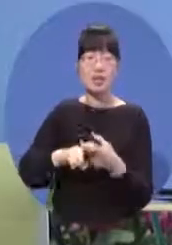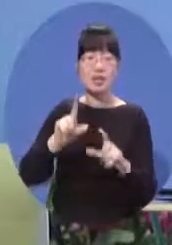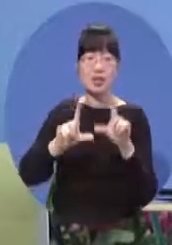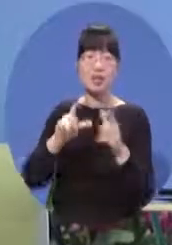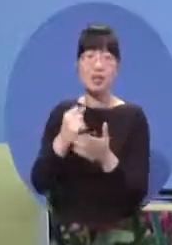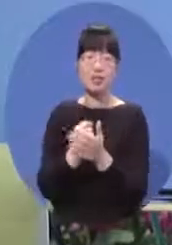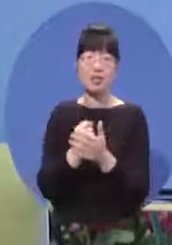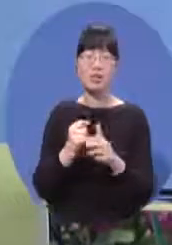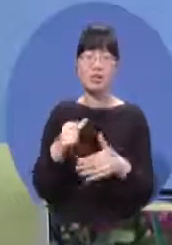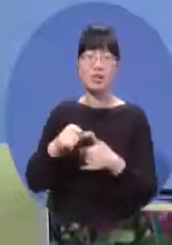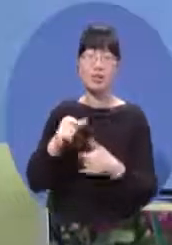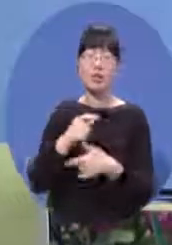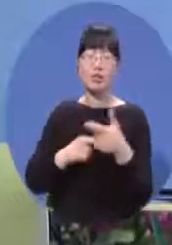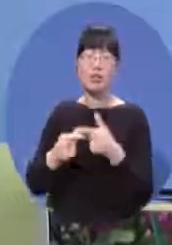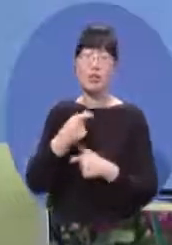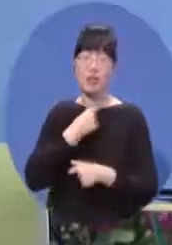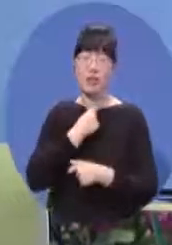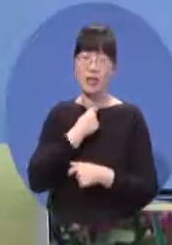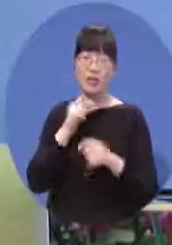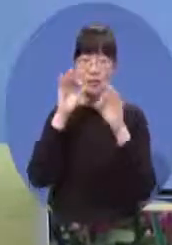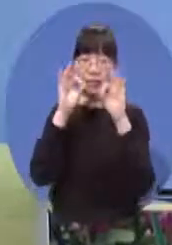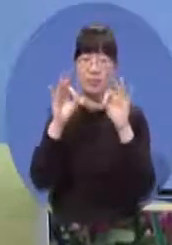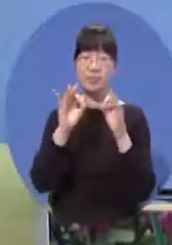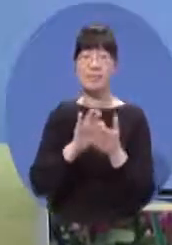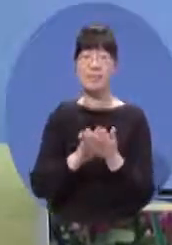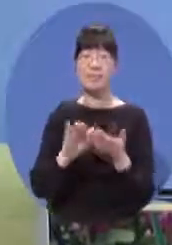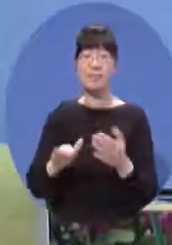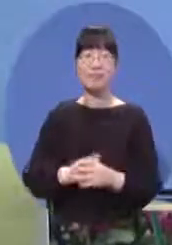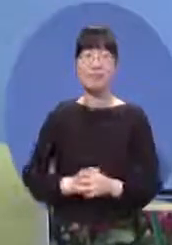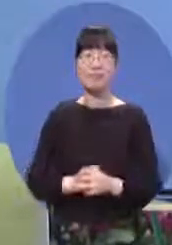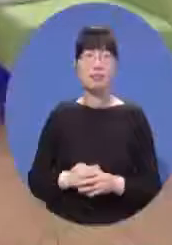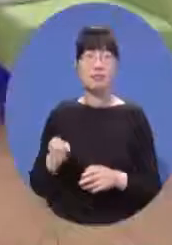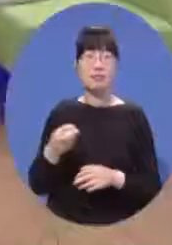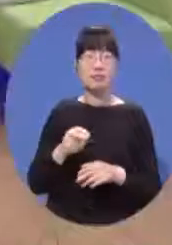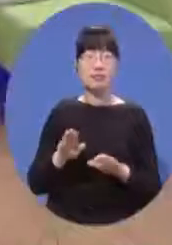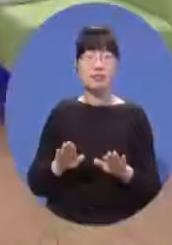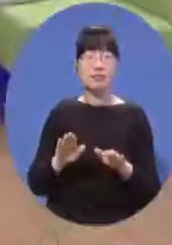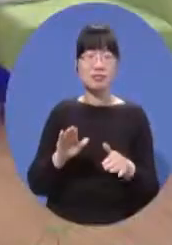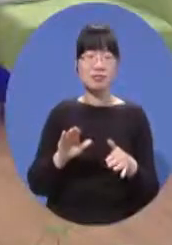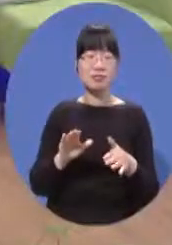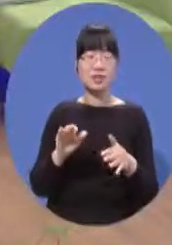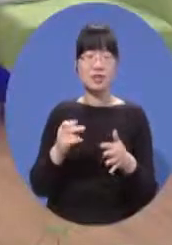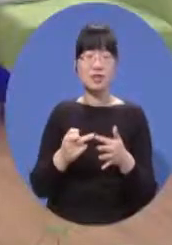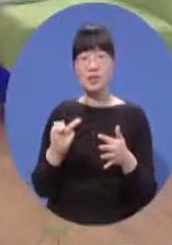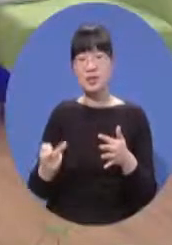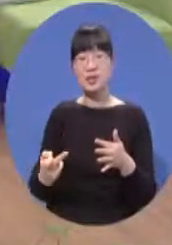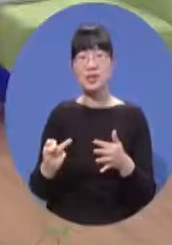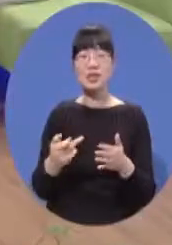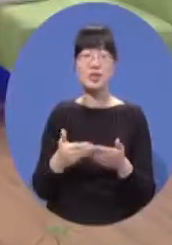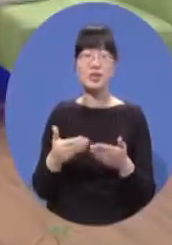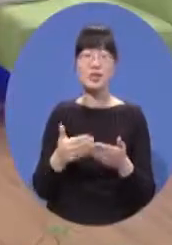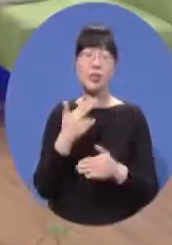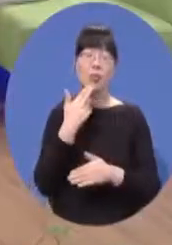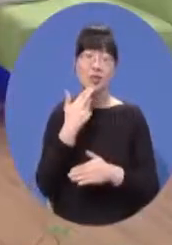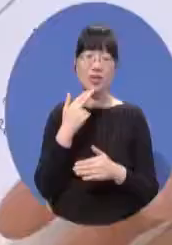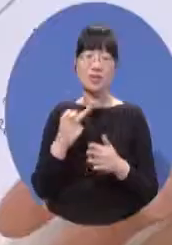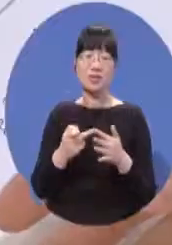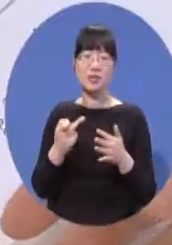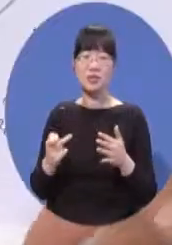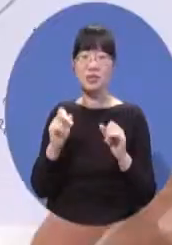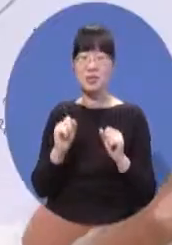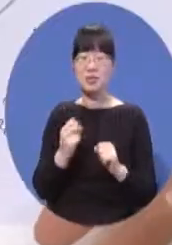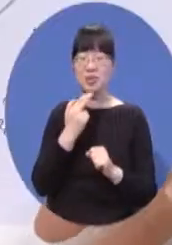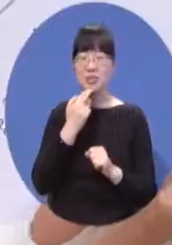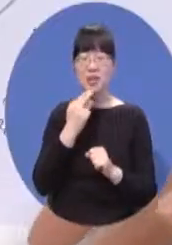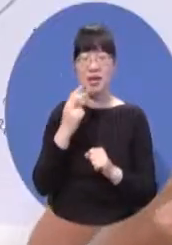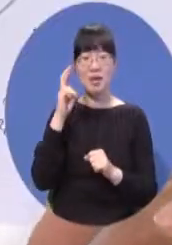아이가 그걸 지금 좀 더 원한다 네. 이렇게 좀 볼 수 있겠습니다. 심지어 네. 여기 그 민우는 없어요. 아, 네네. 동생은 네. 아예 존재하지 않아요.